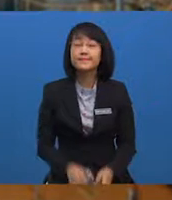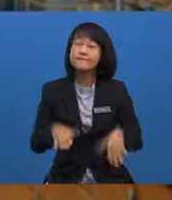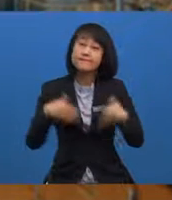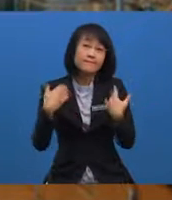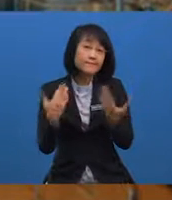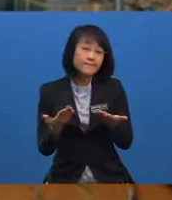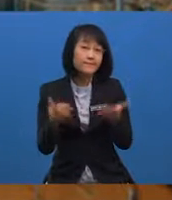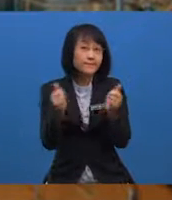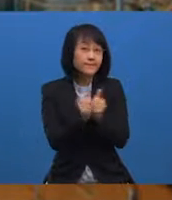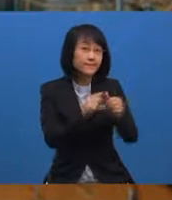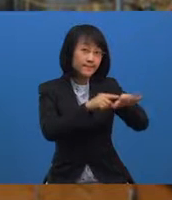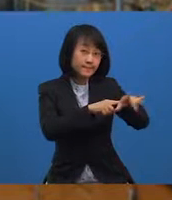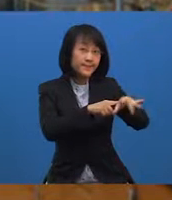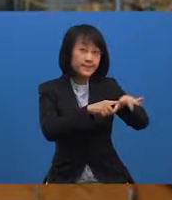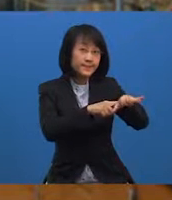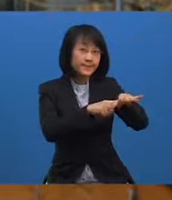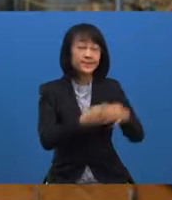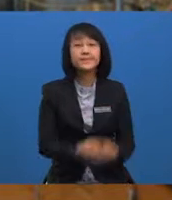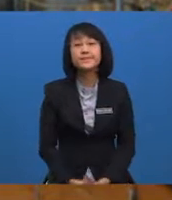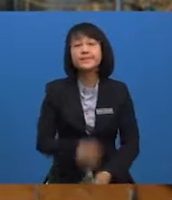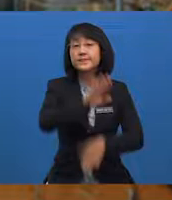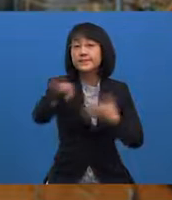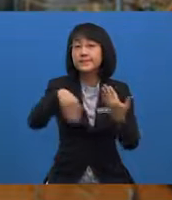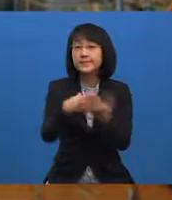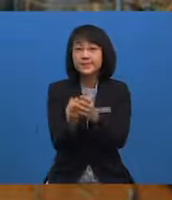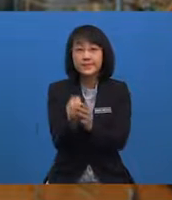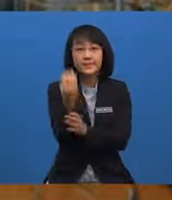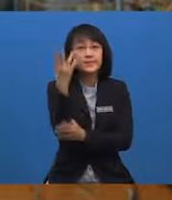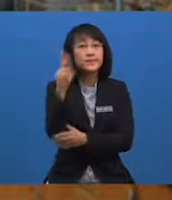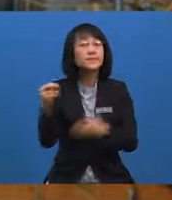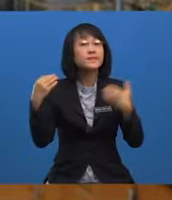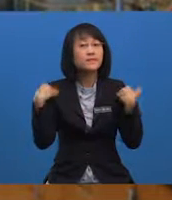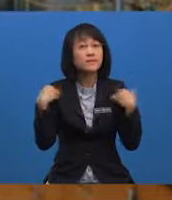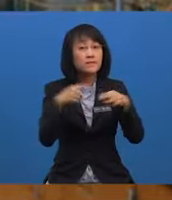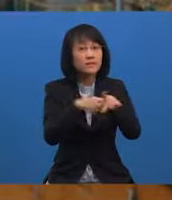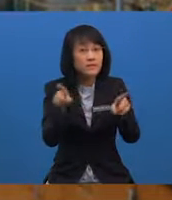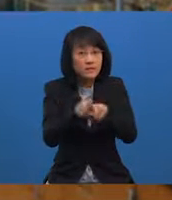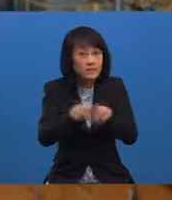Bagaimana pula bahagian daun? Semua tumbuhan mempunyai daun yang sama?